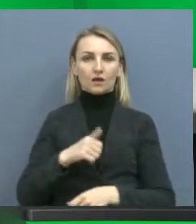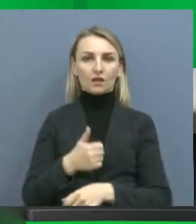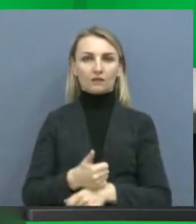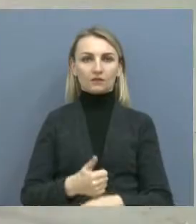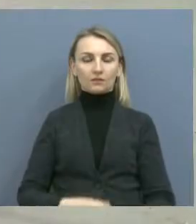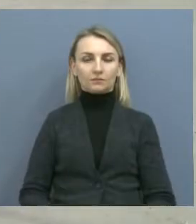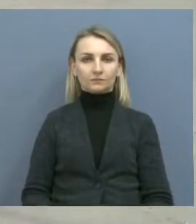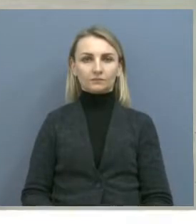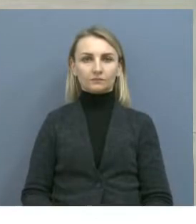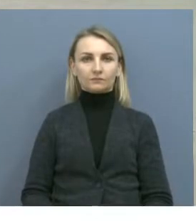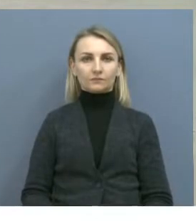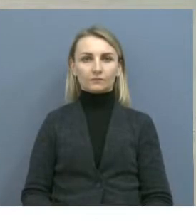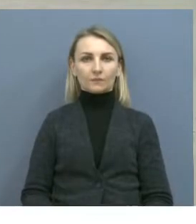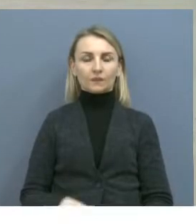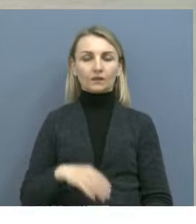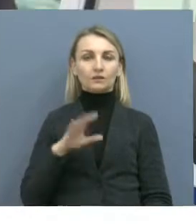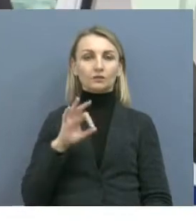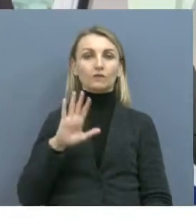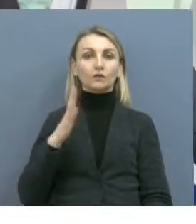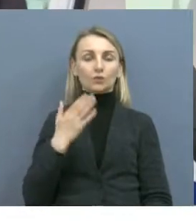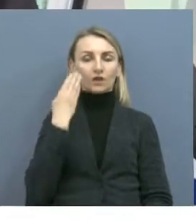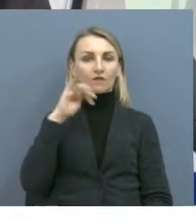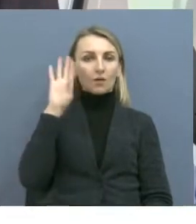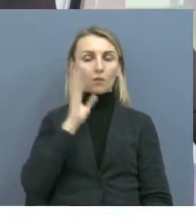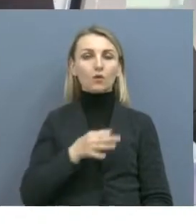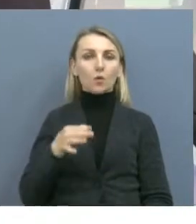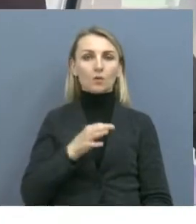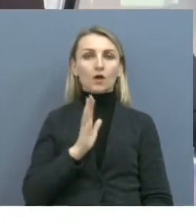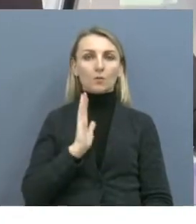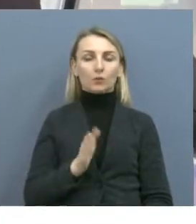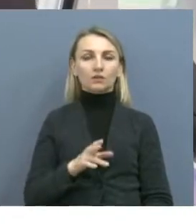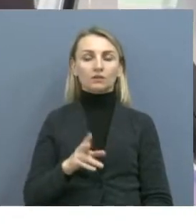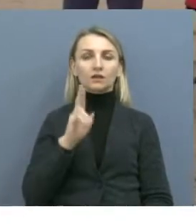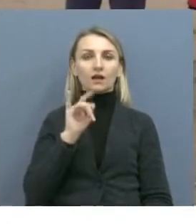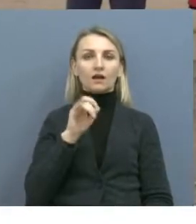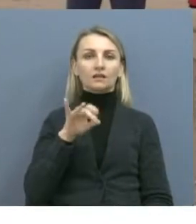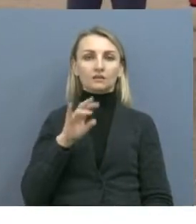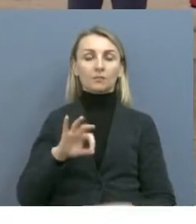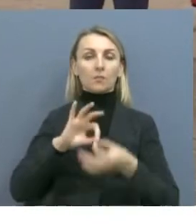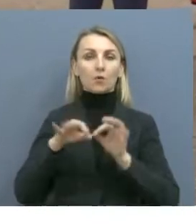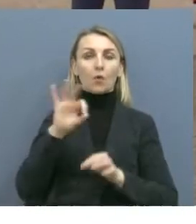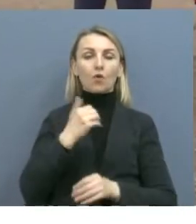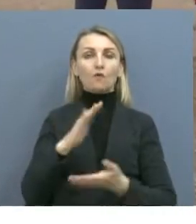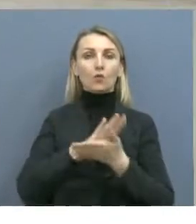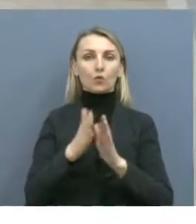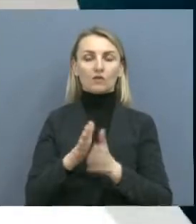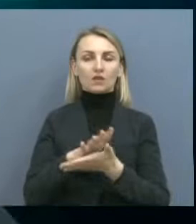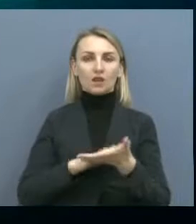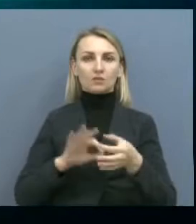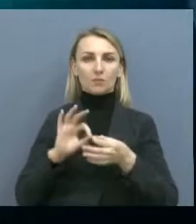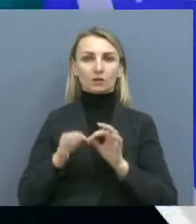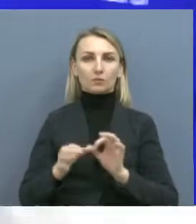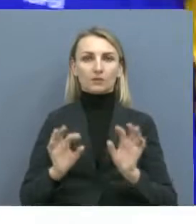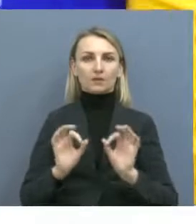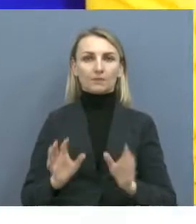главном. Со вторника в Акмолинской области вводится карантин. Подробнее об его условиях расскажу вам я, Мадина